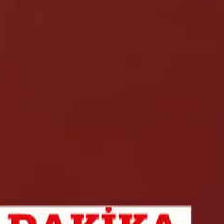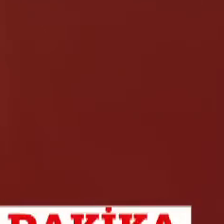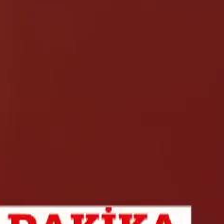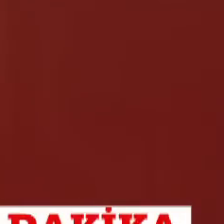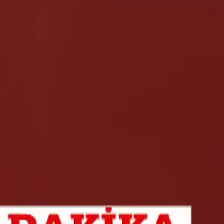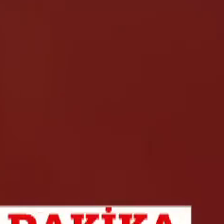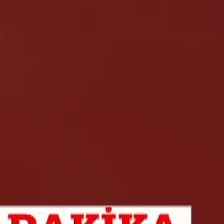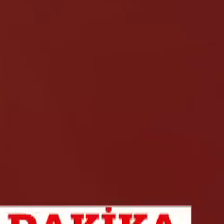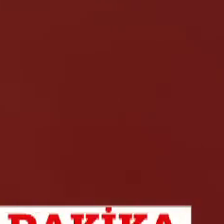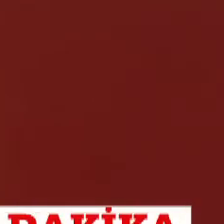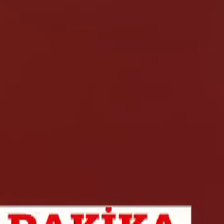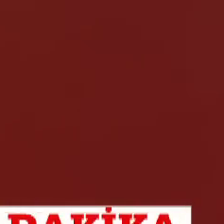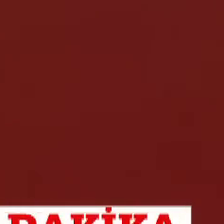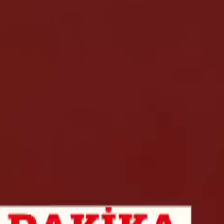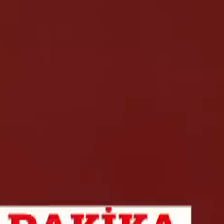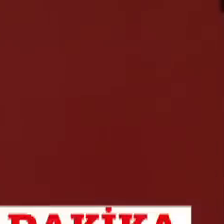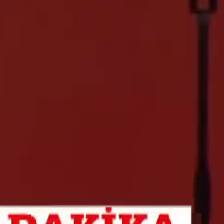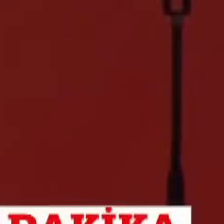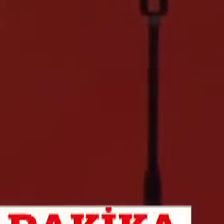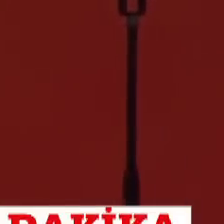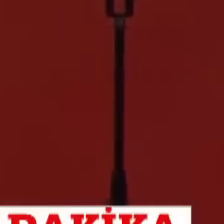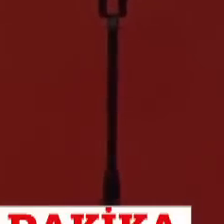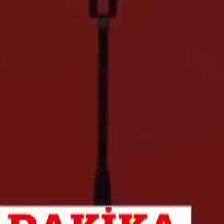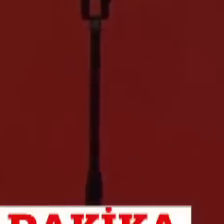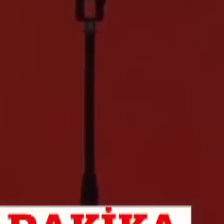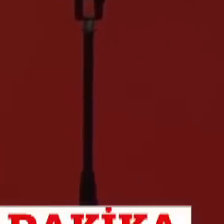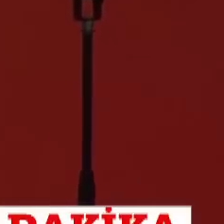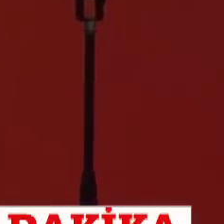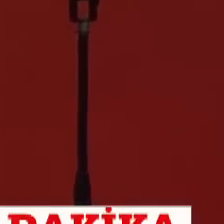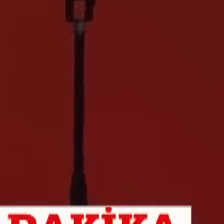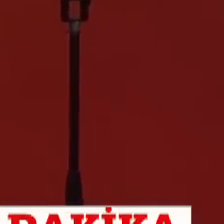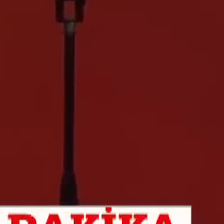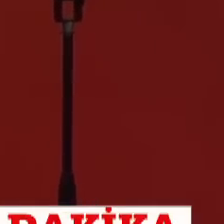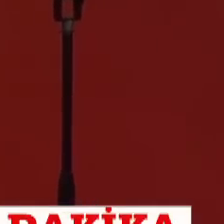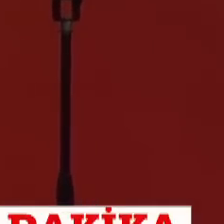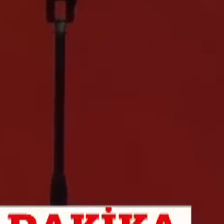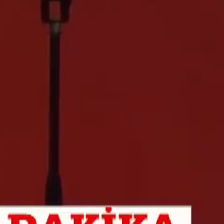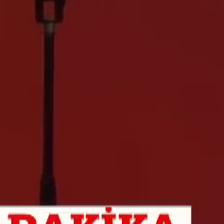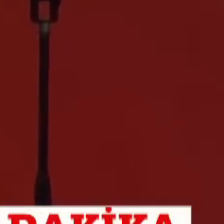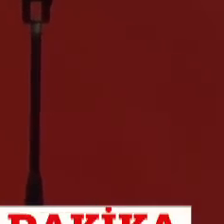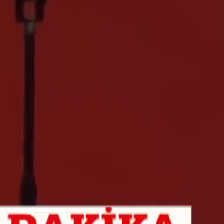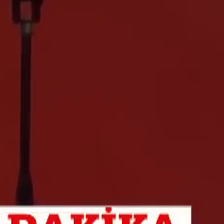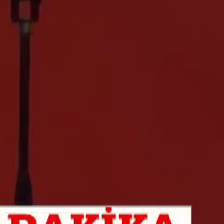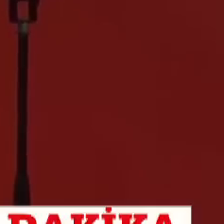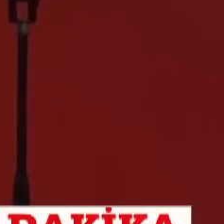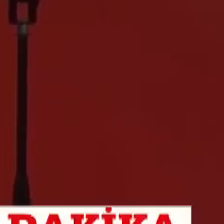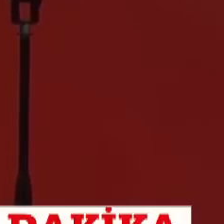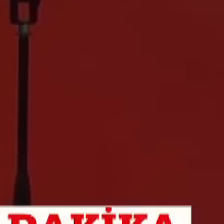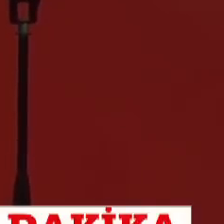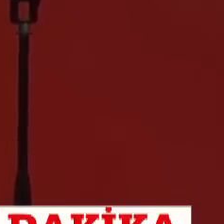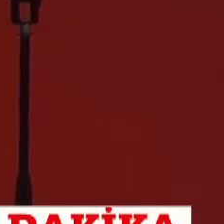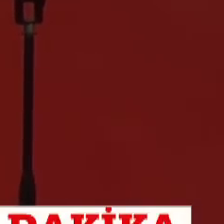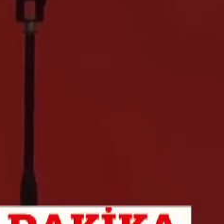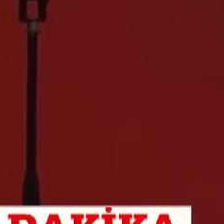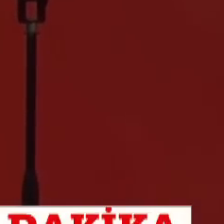ki devlet gücünü kullanan o süreyle sınırlanmaz. Ne zaman ki devlet gücünü kullanan hukuku tanımaz,